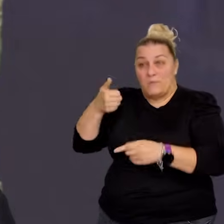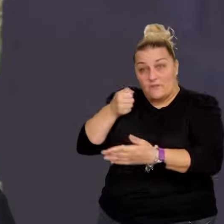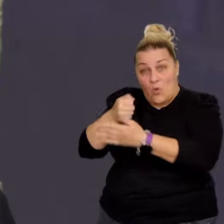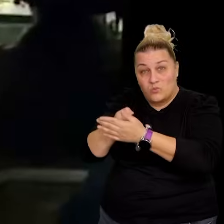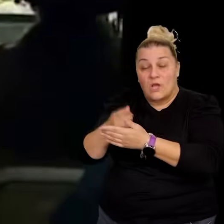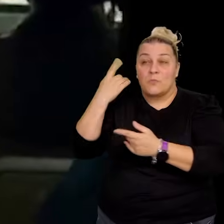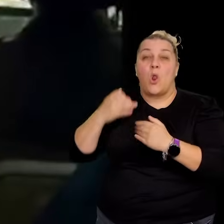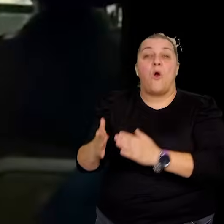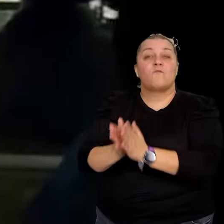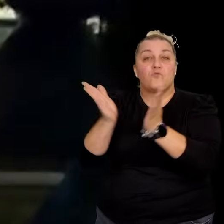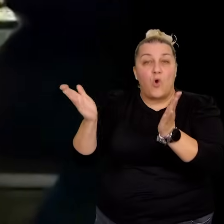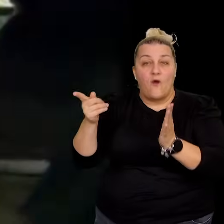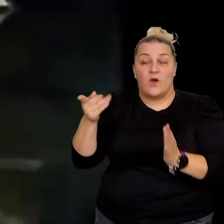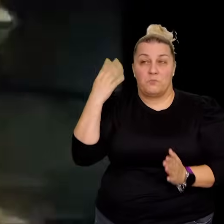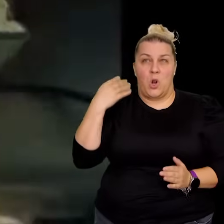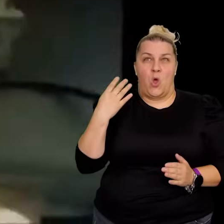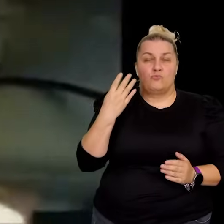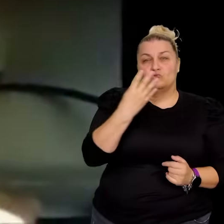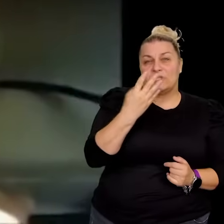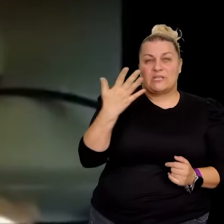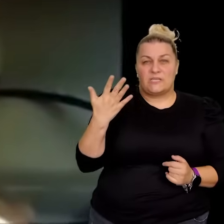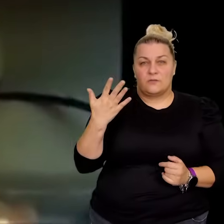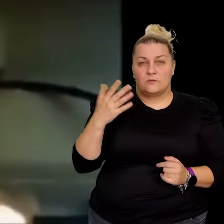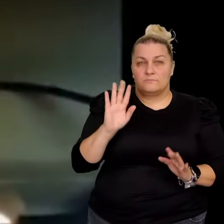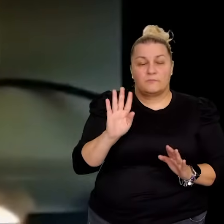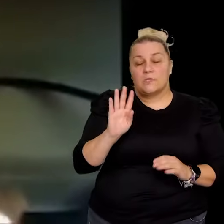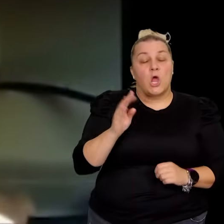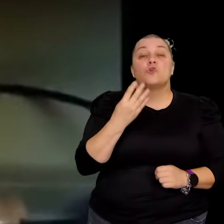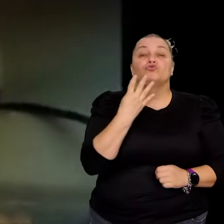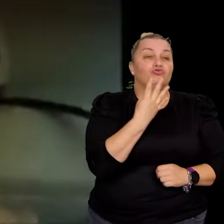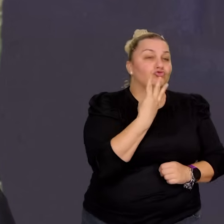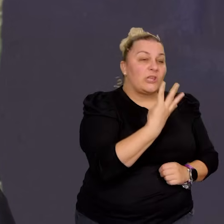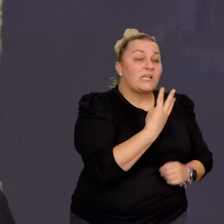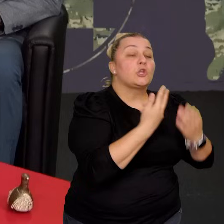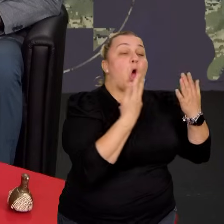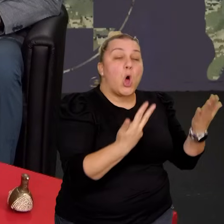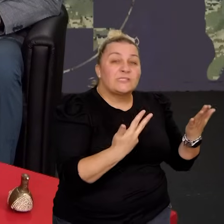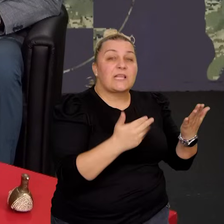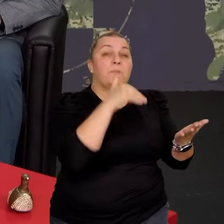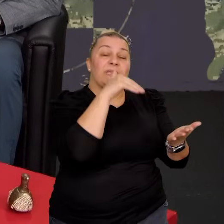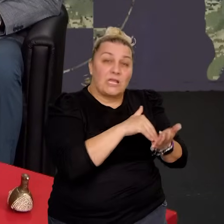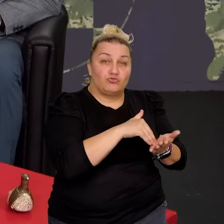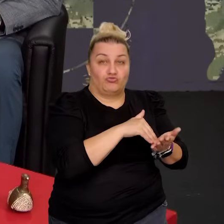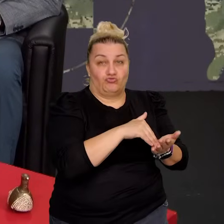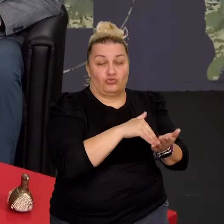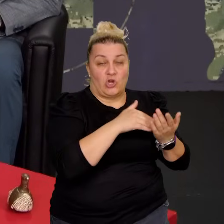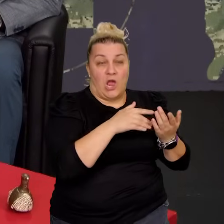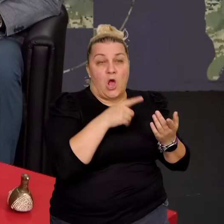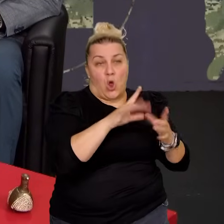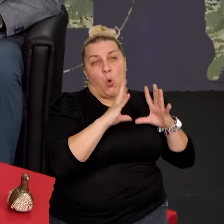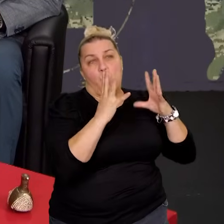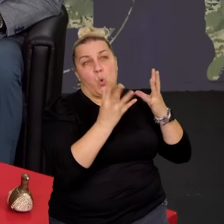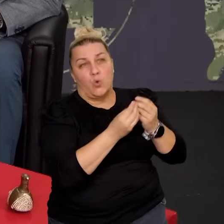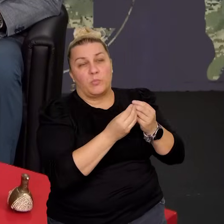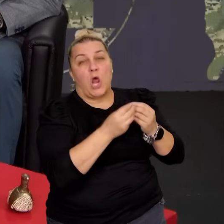heroj Vukovar, tada grad sa nekih 45 tisuća... 48, 40, tako recimo da je, sa